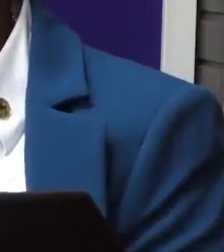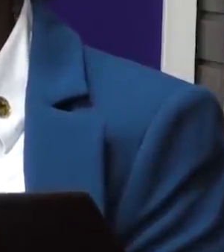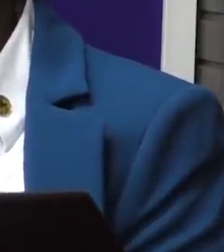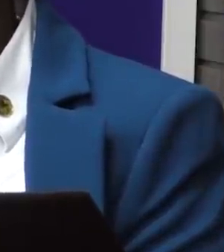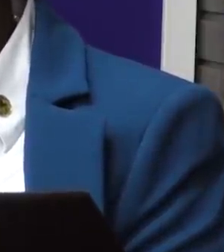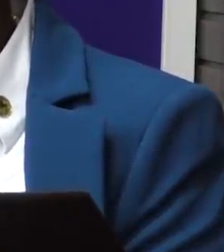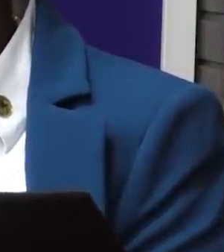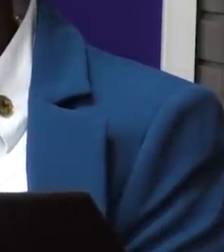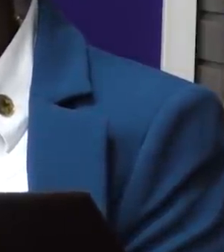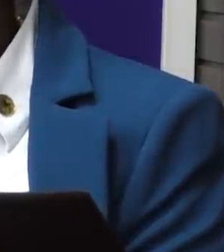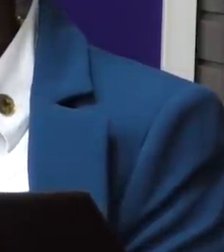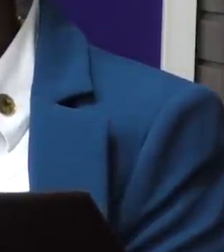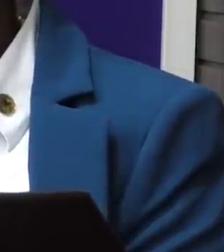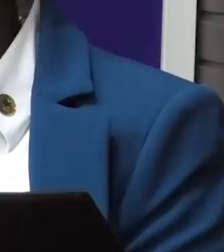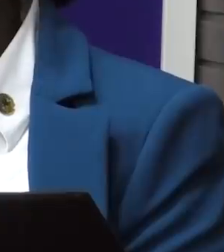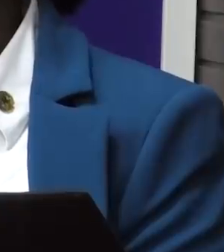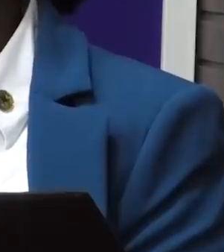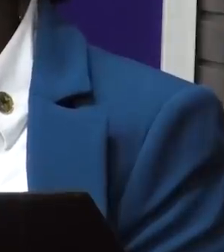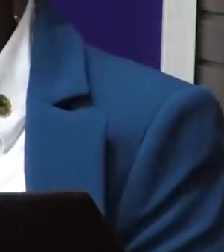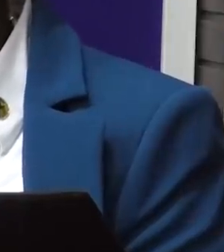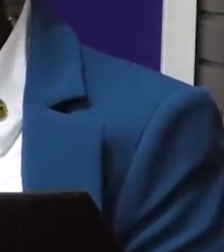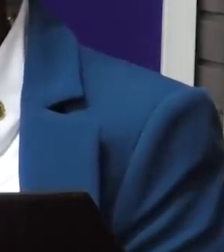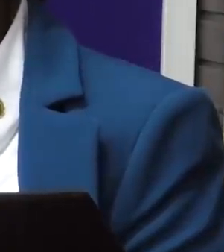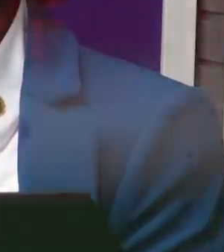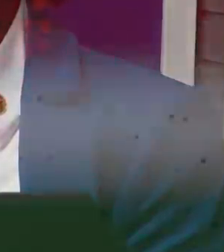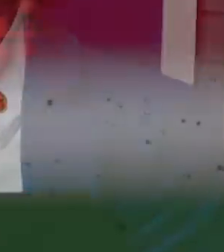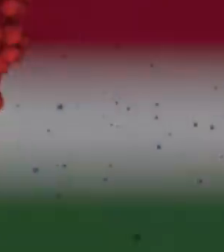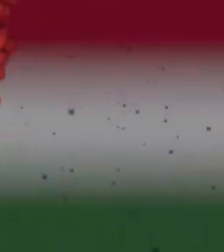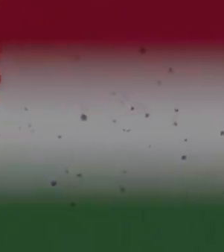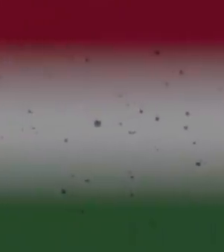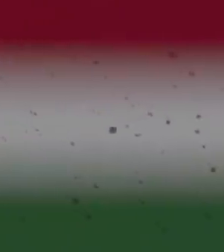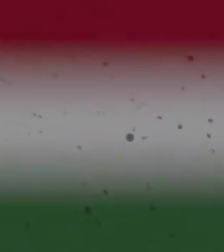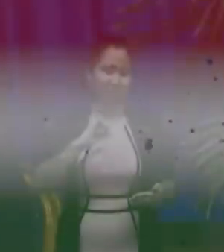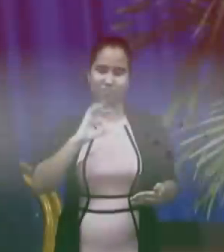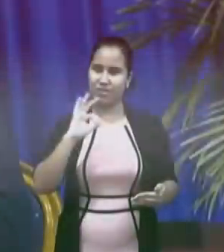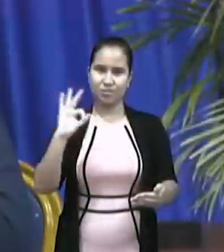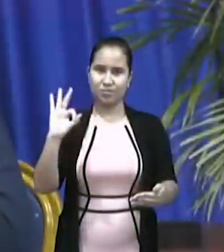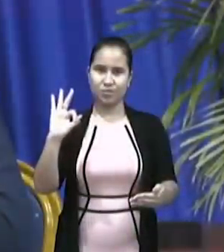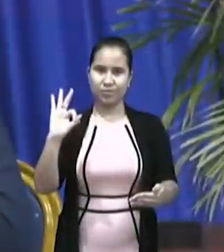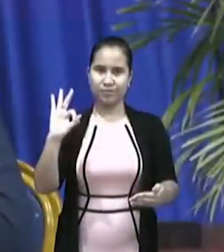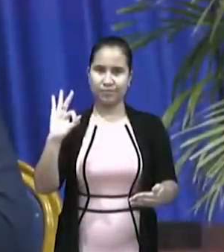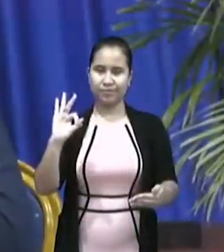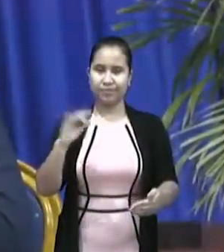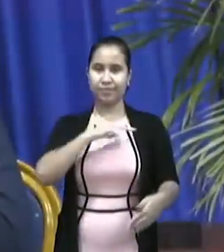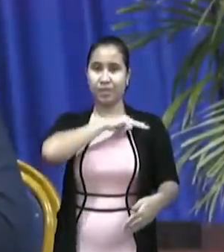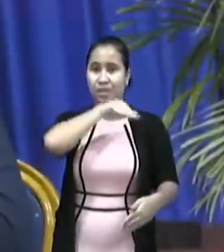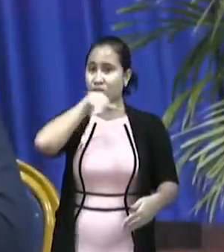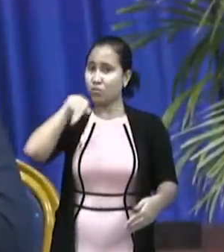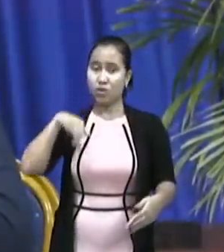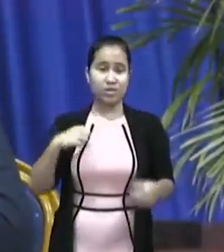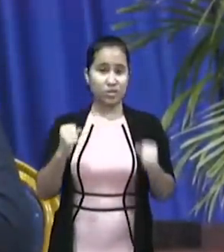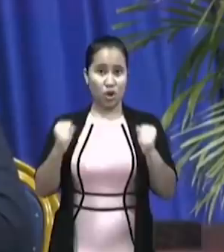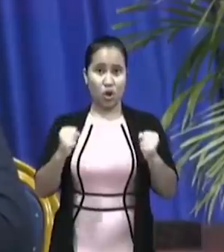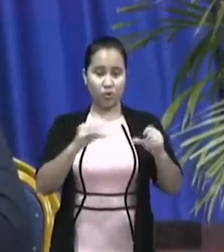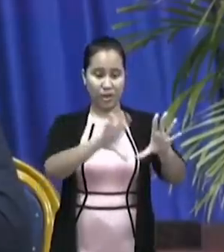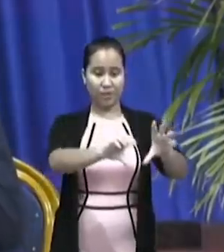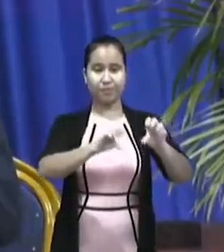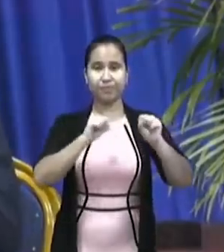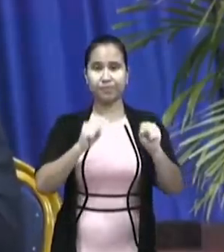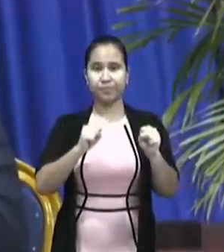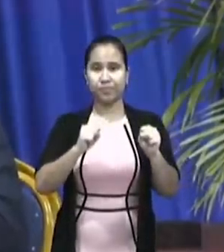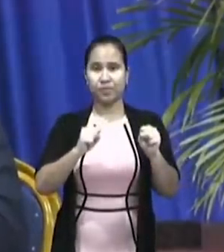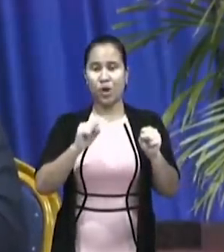doe het. Je wil zien wat er gaat gebeuren, doe het. Ik wil niet horen hoe schrijf je naar de maatregel. Hoe kan Biggie